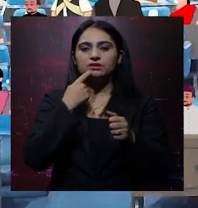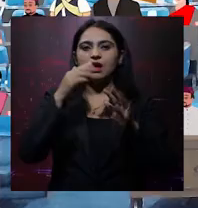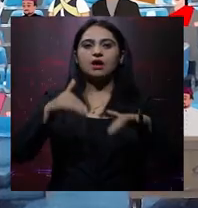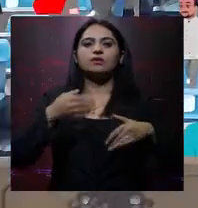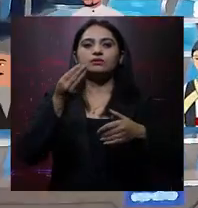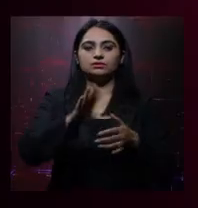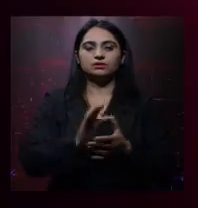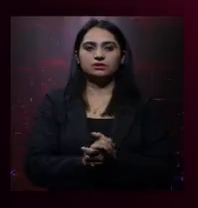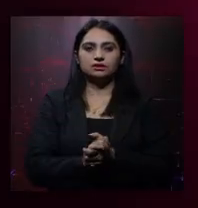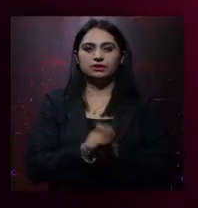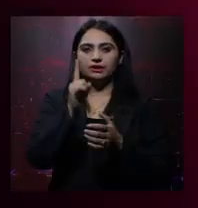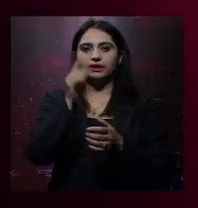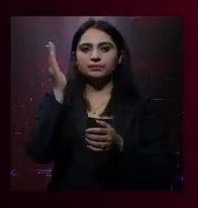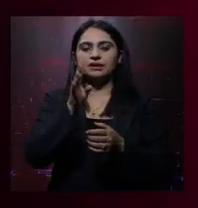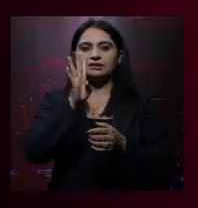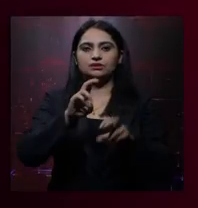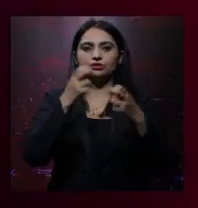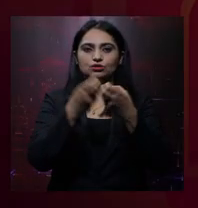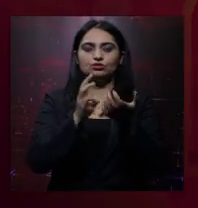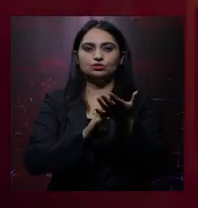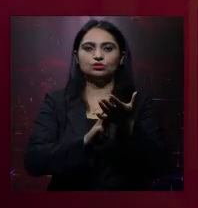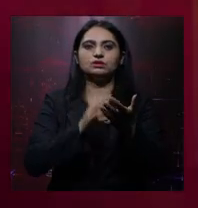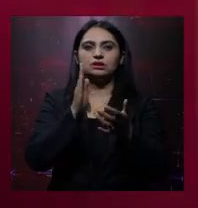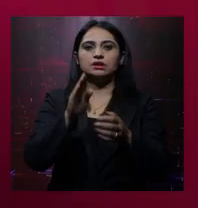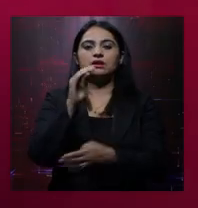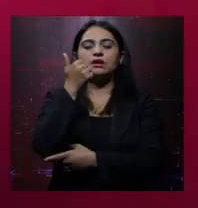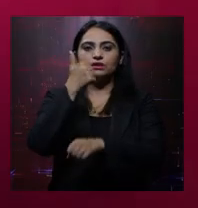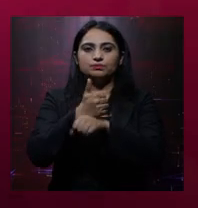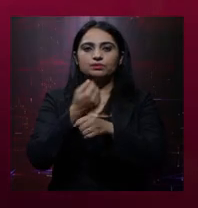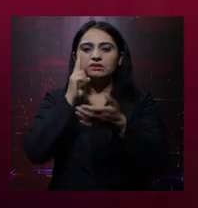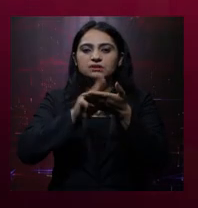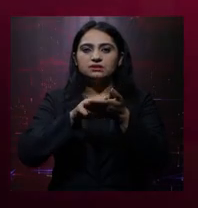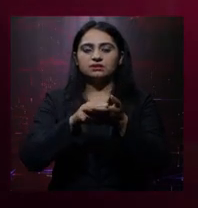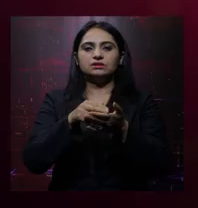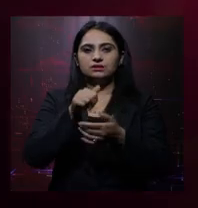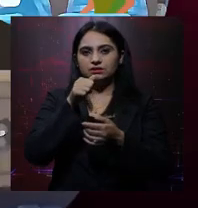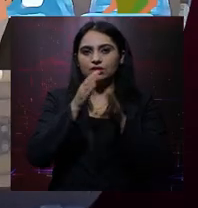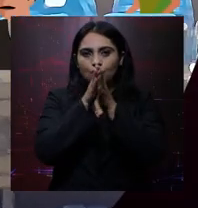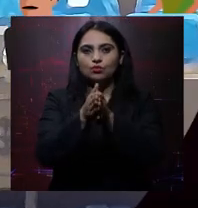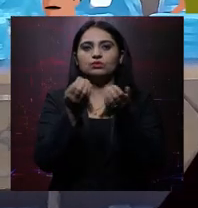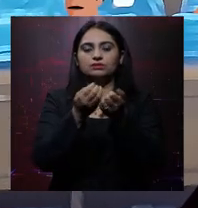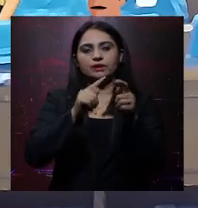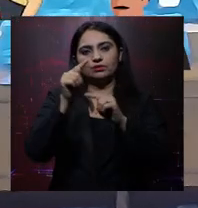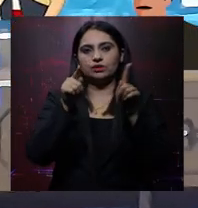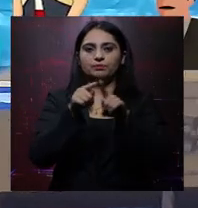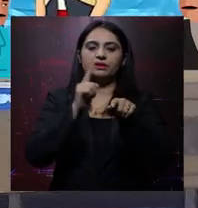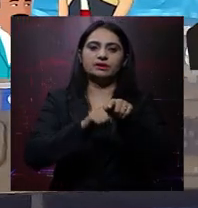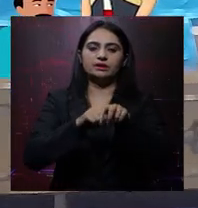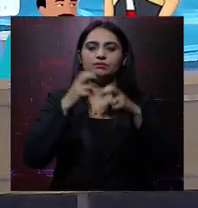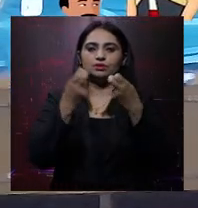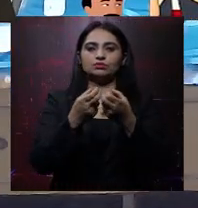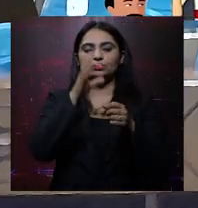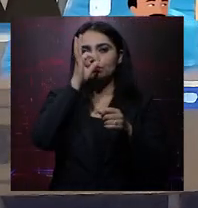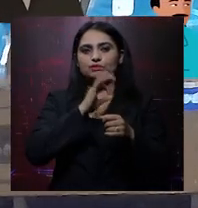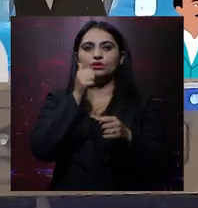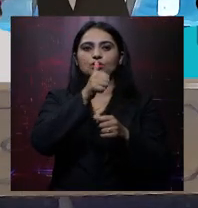आह्वान हुन्छ। 1/4 प्रतिनिधि सभा सदस्यले राष्ट्रपति समक्ष समावेदन गरेमा कुनै पनि समयमा प्रतिनिधि सभाको